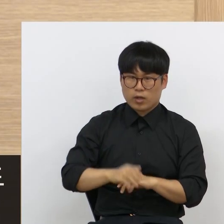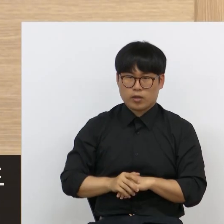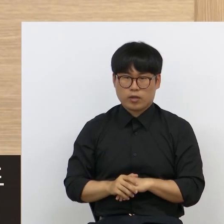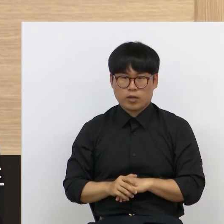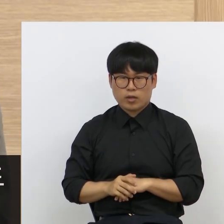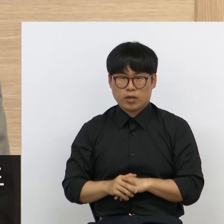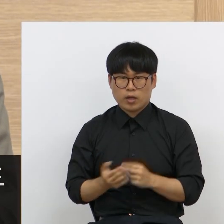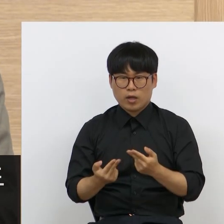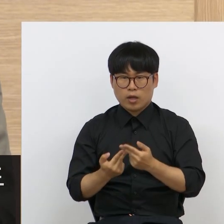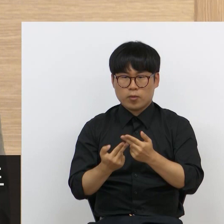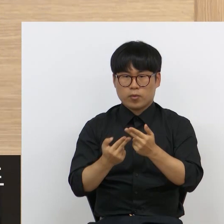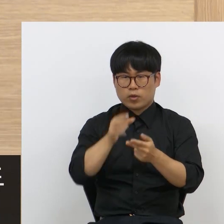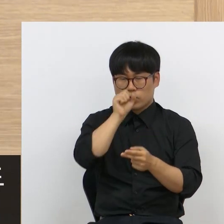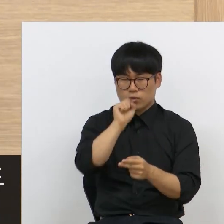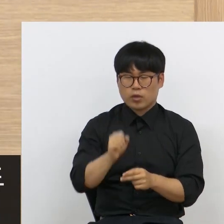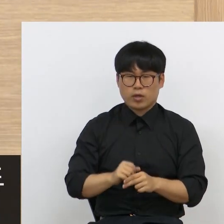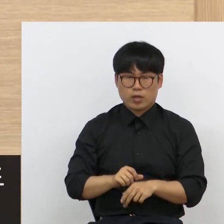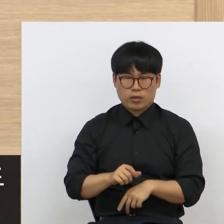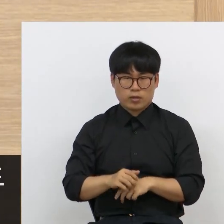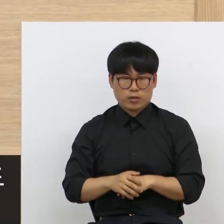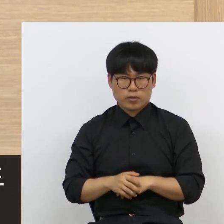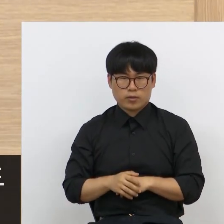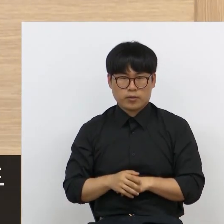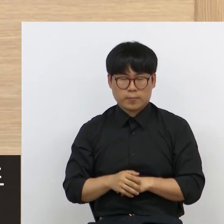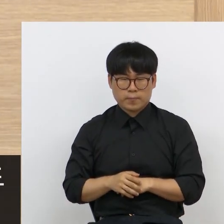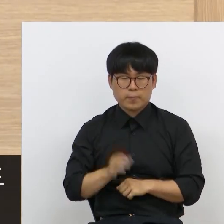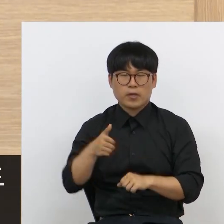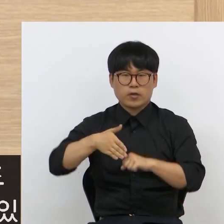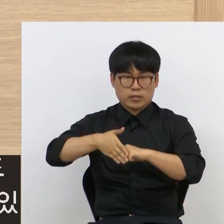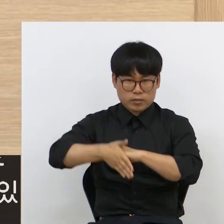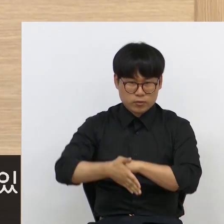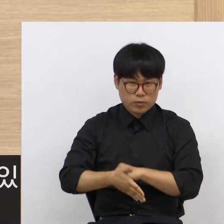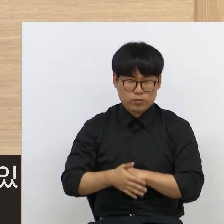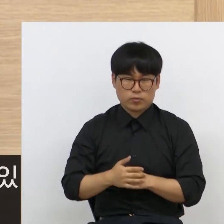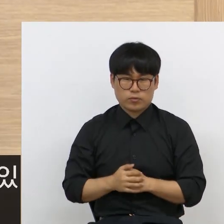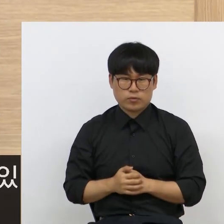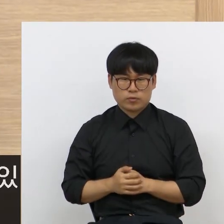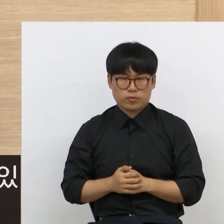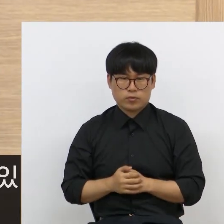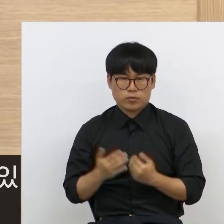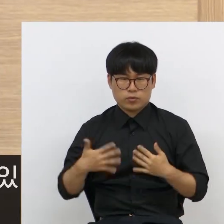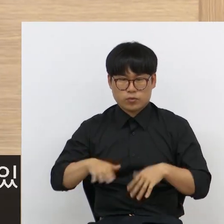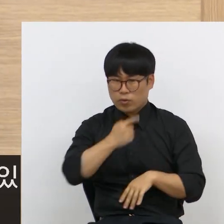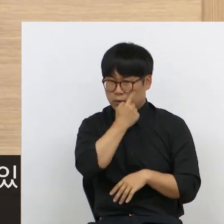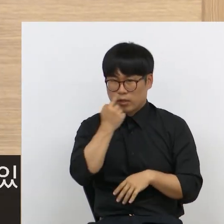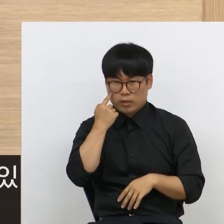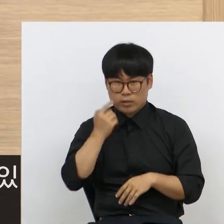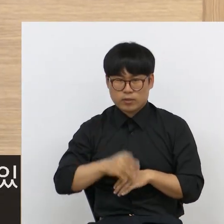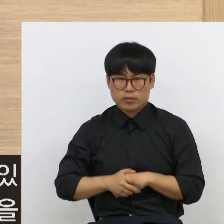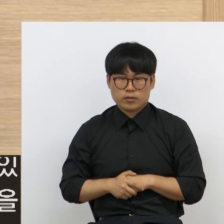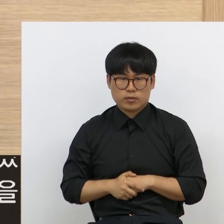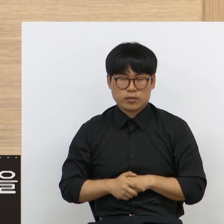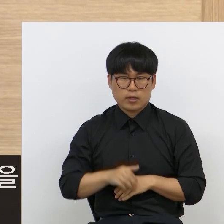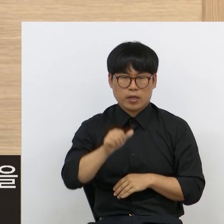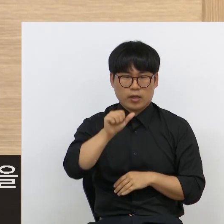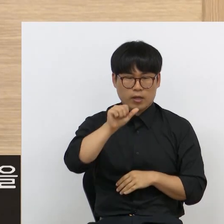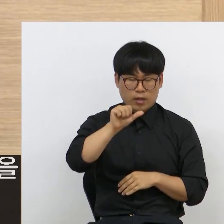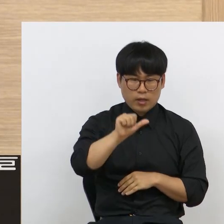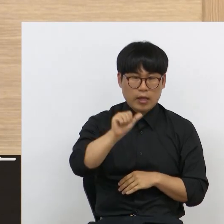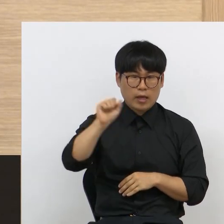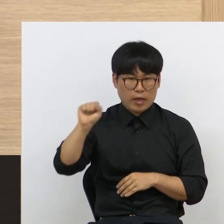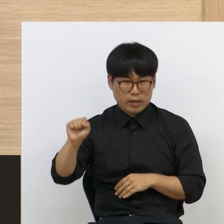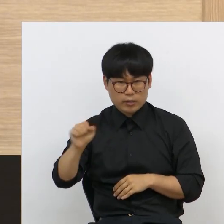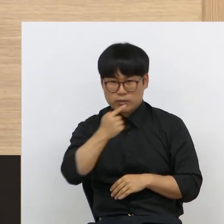배터리 사용이 여기 있어서는 뭐 훨씬 돈이 덜 드니까 난 좋겠다. 이런 식으로 선택을 합니다. 제일 중요한 게 이제 애프터 서비스겠죠.